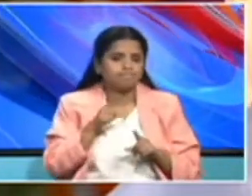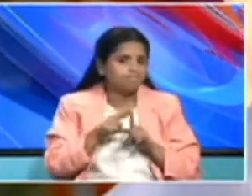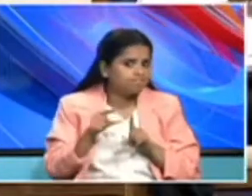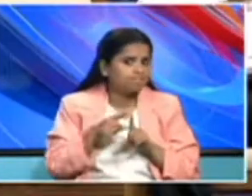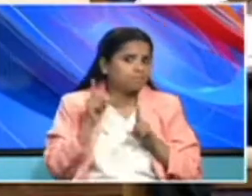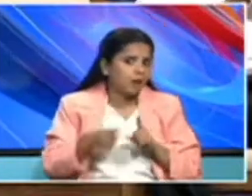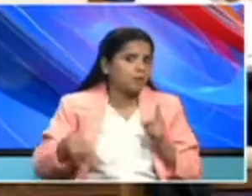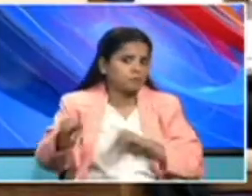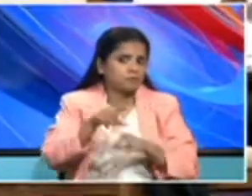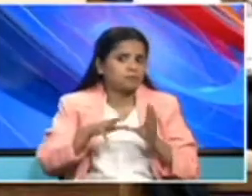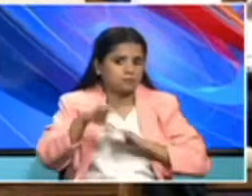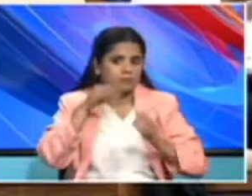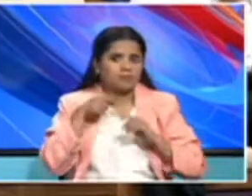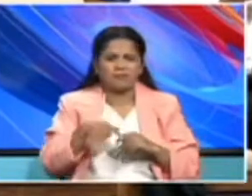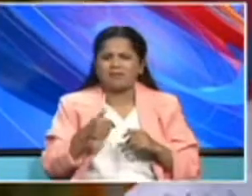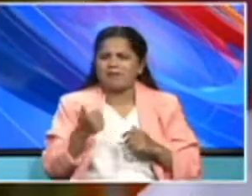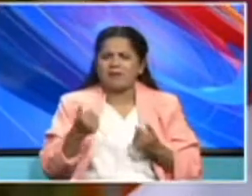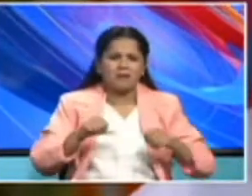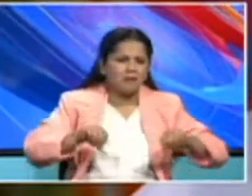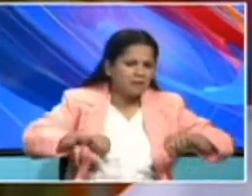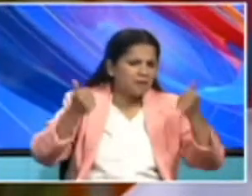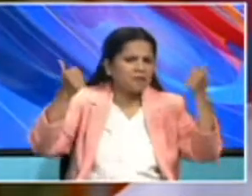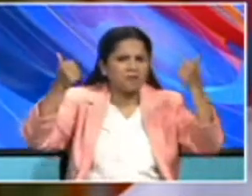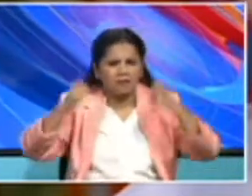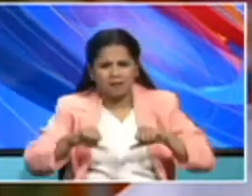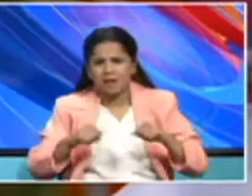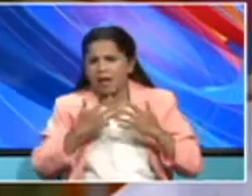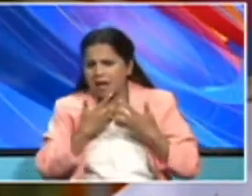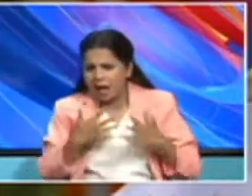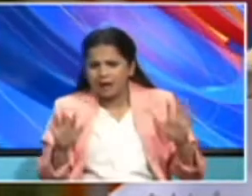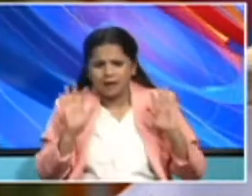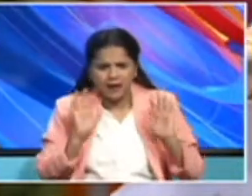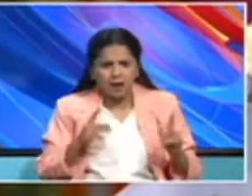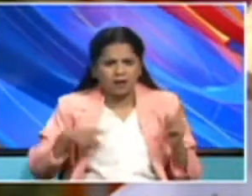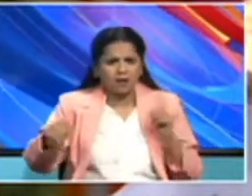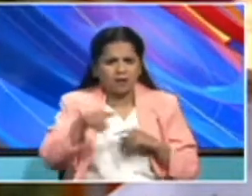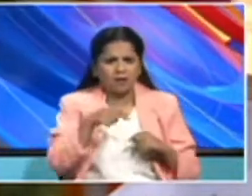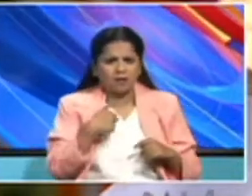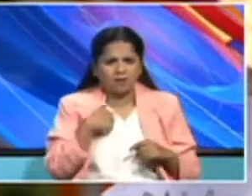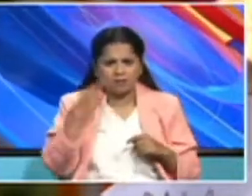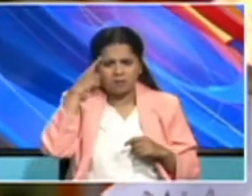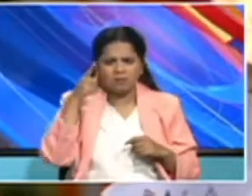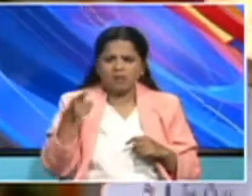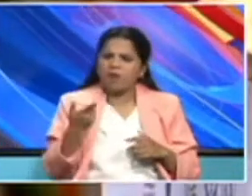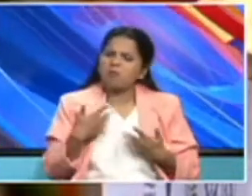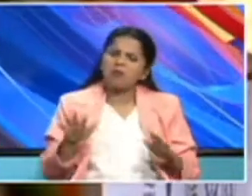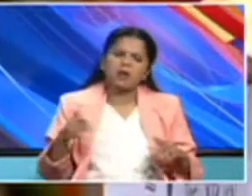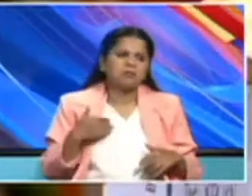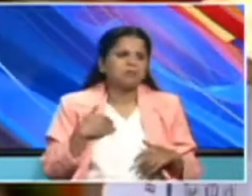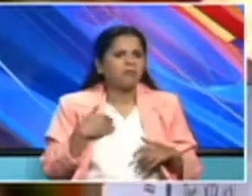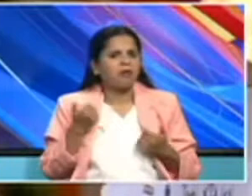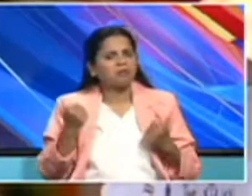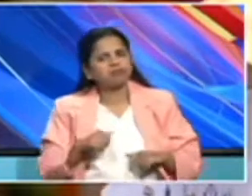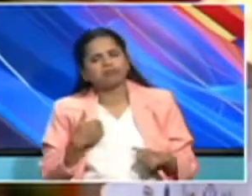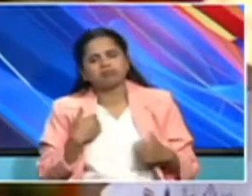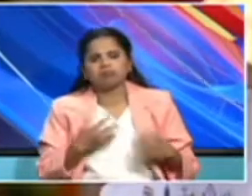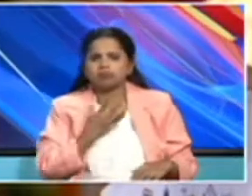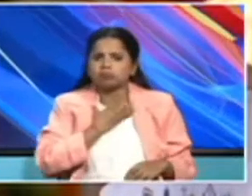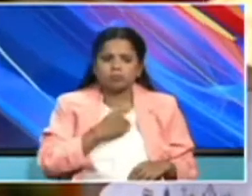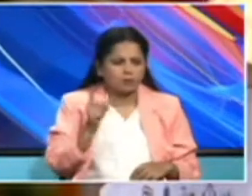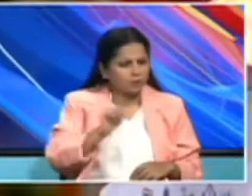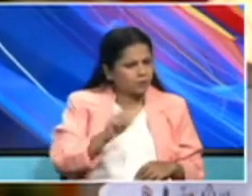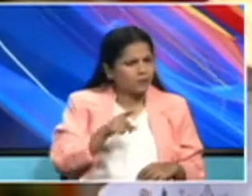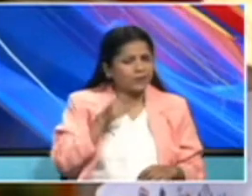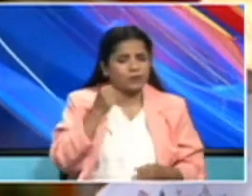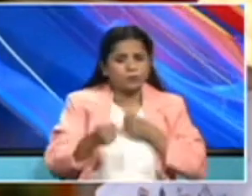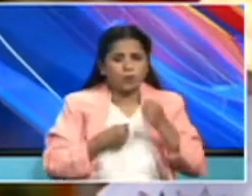में हार जीत को कभी भी हमें आखिरी नहीं मानना चाहिए। ये